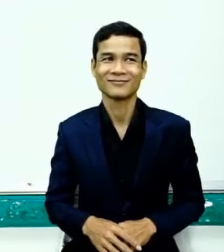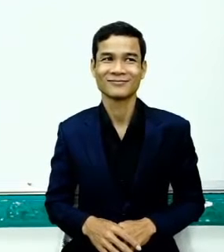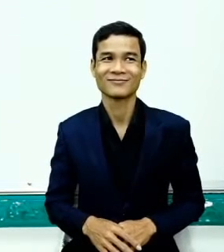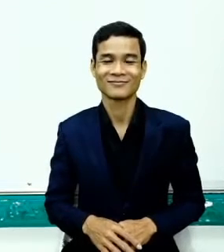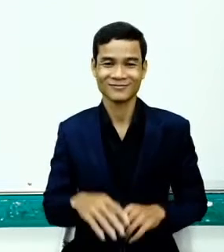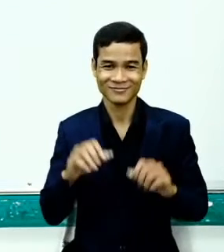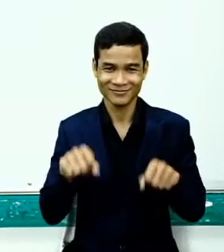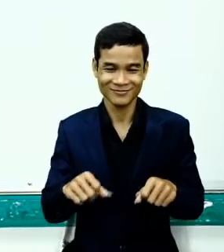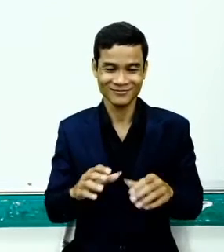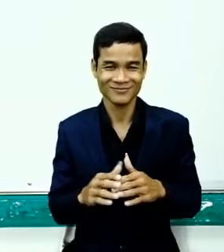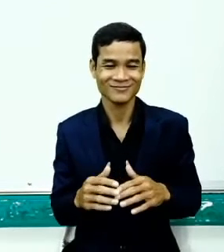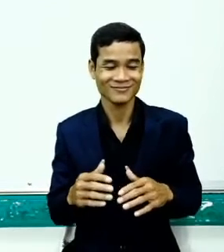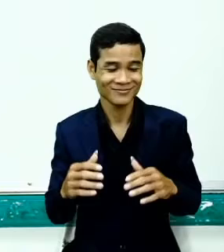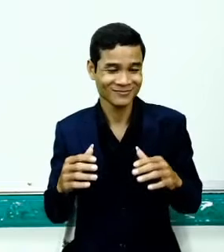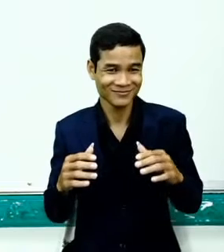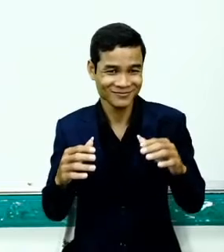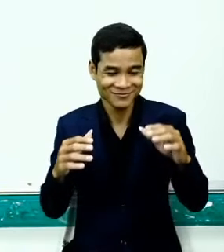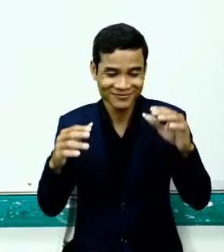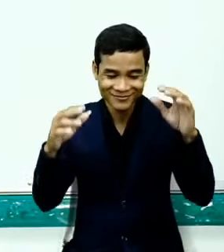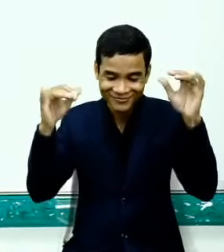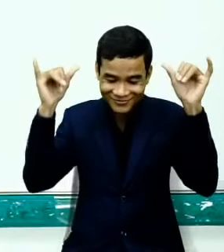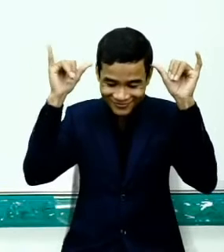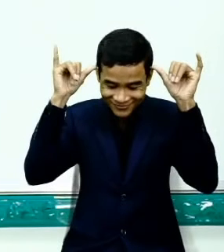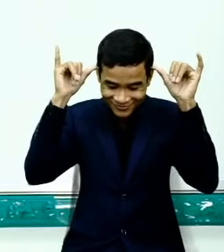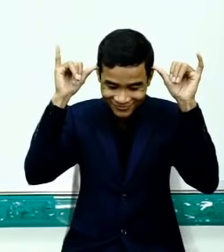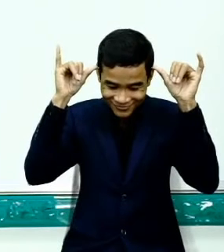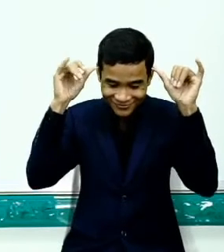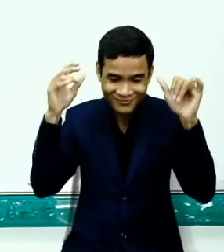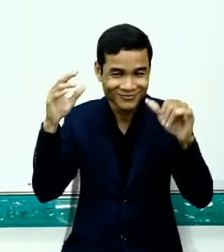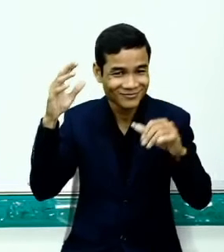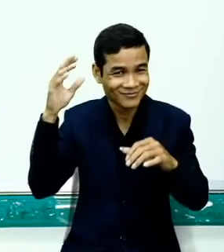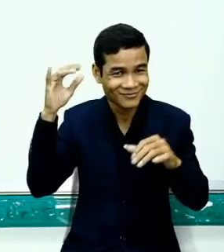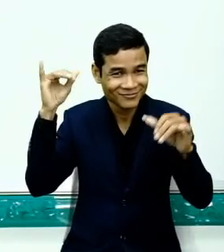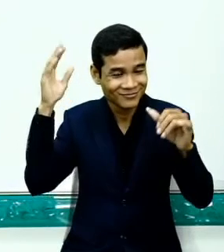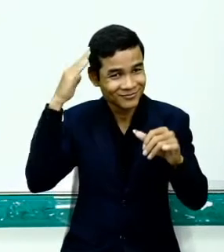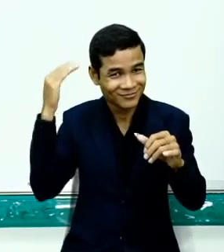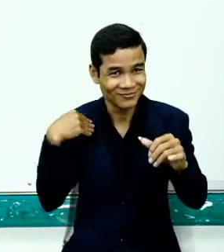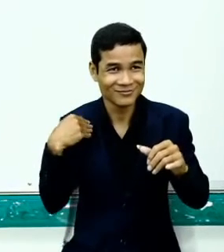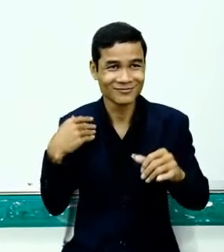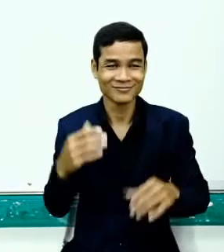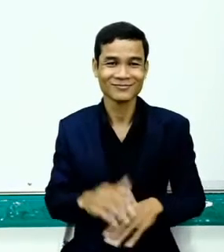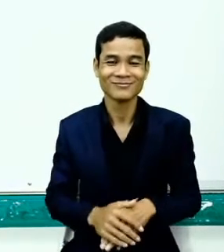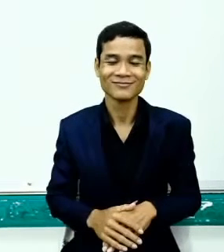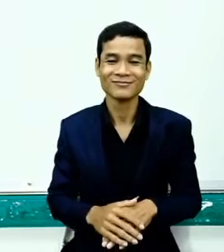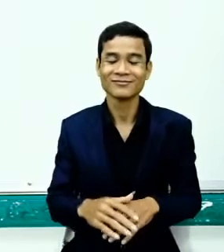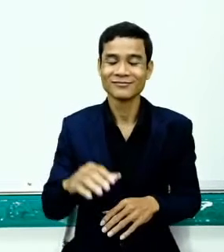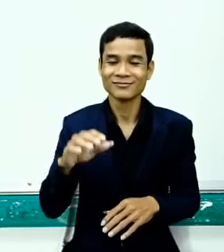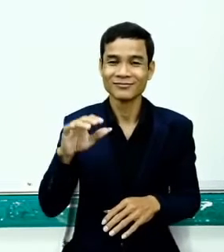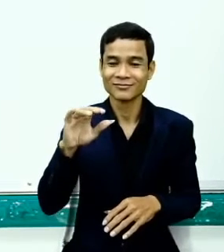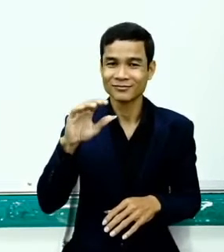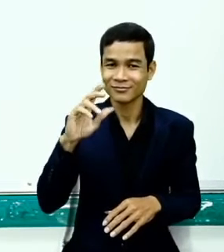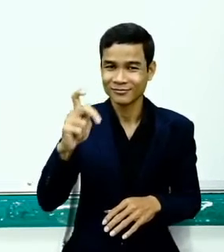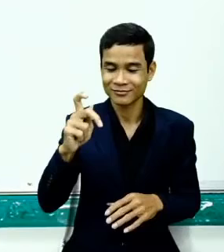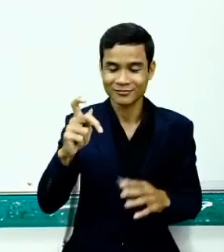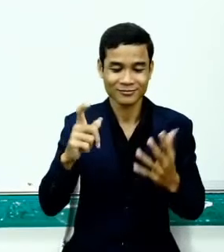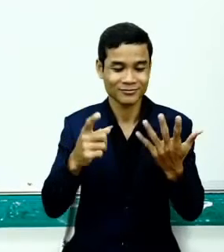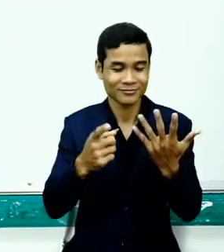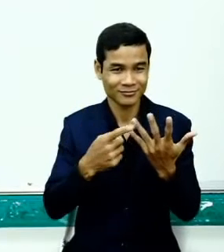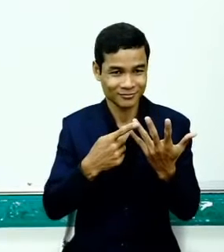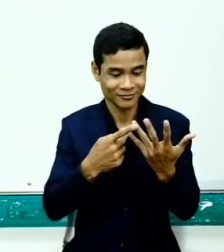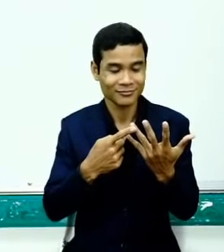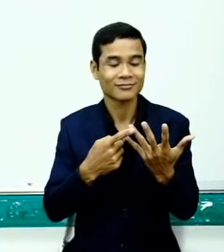ចាកោញីគឺមានកចាមានអីទៀតកូនចាមានស្រៈអចា